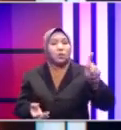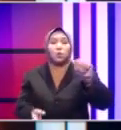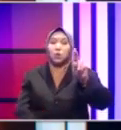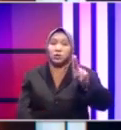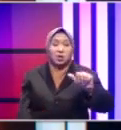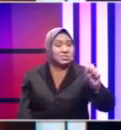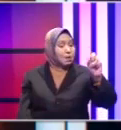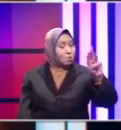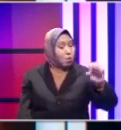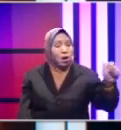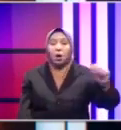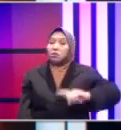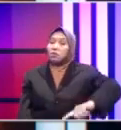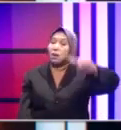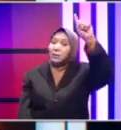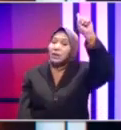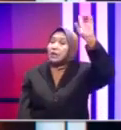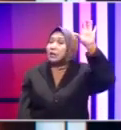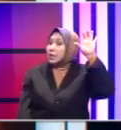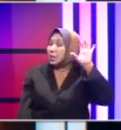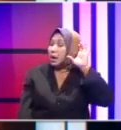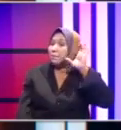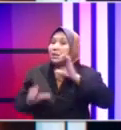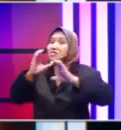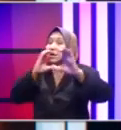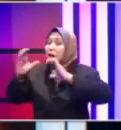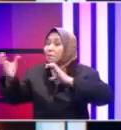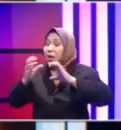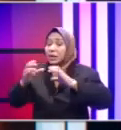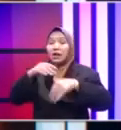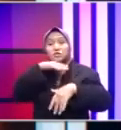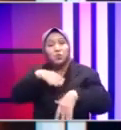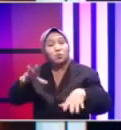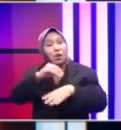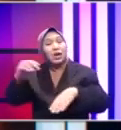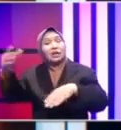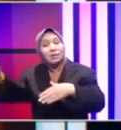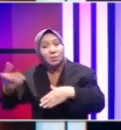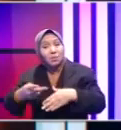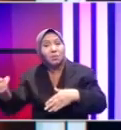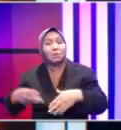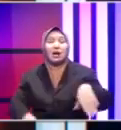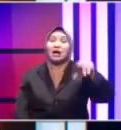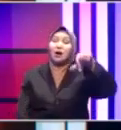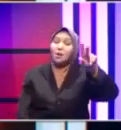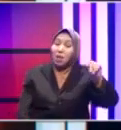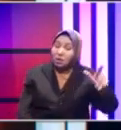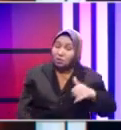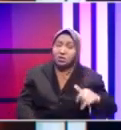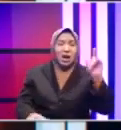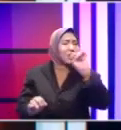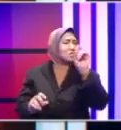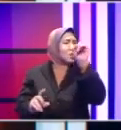Yes dan Allah mendengar percakapan kamu beduo tidak ada satu perkataan sebutir perkataan punya